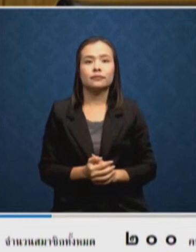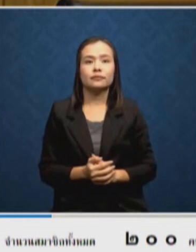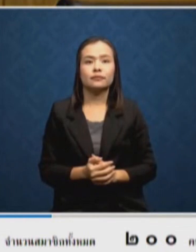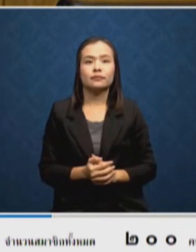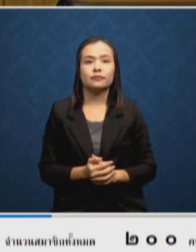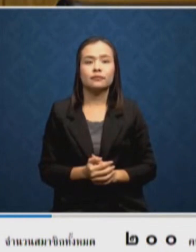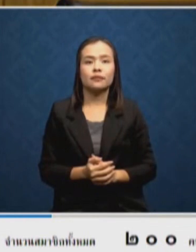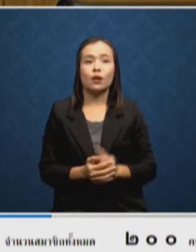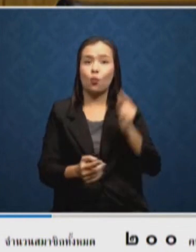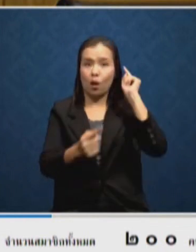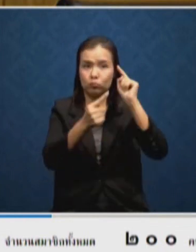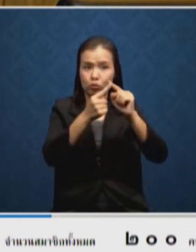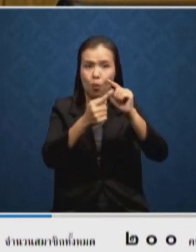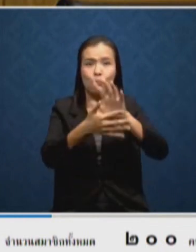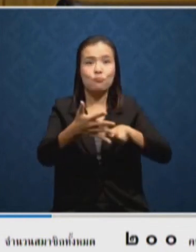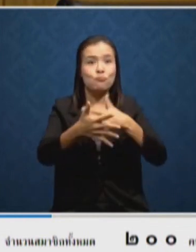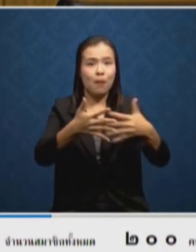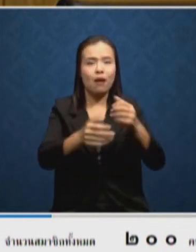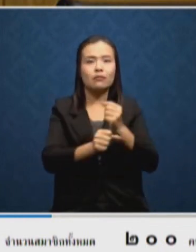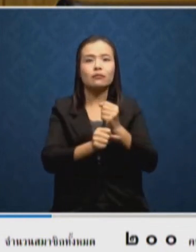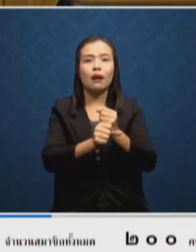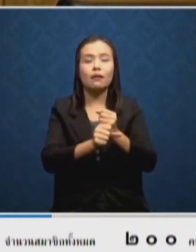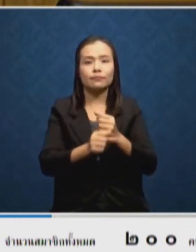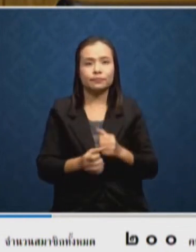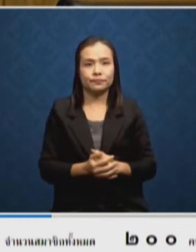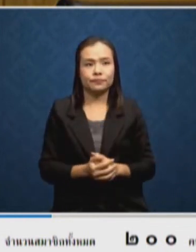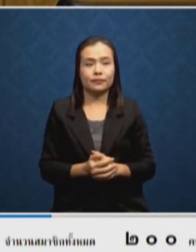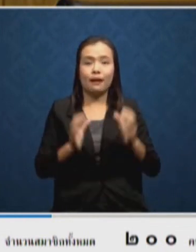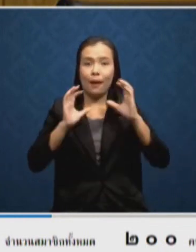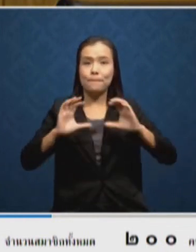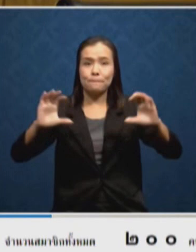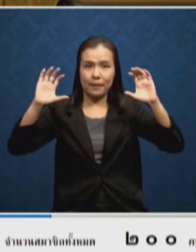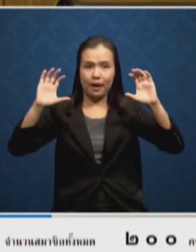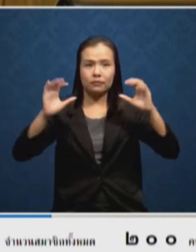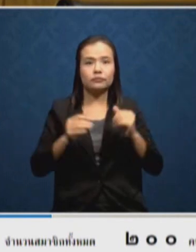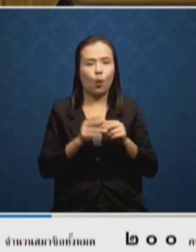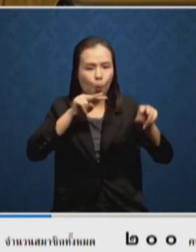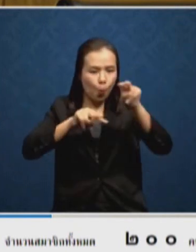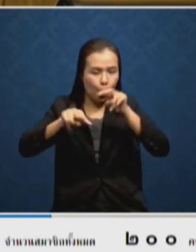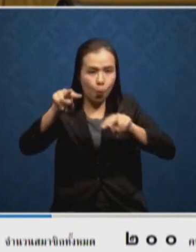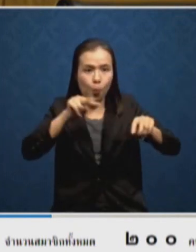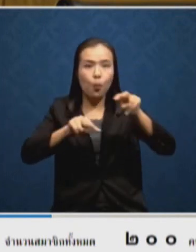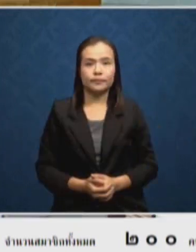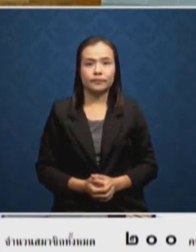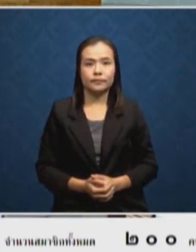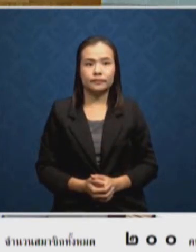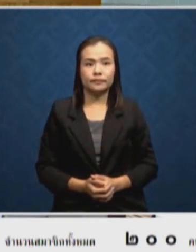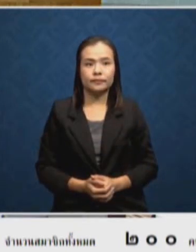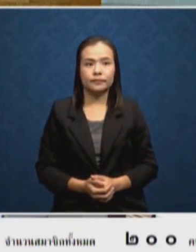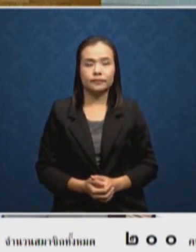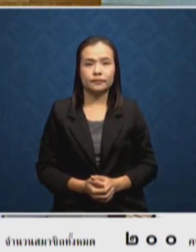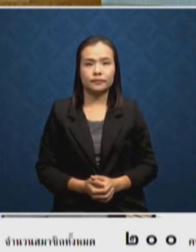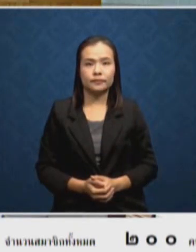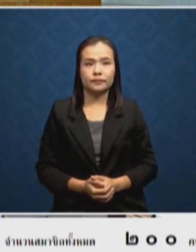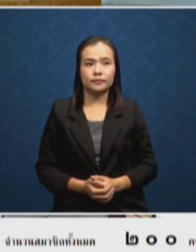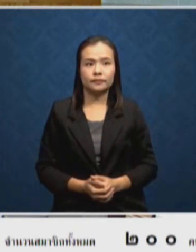เศรษฐกิจอย่างยั่งยืนและพัฒนาบริหารจัดการภาครัฐที่ตอบสนองตามความต้องการของประชาชนในทุกมิติพร้อมกันนี้นะครับย้ำ